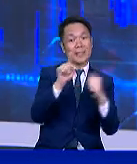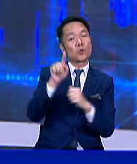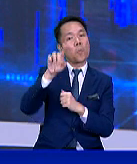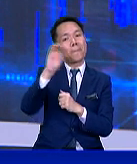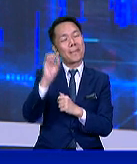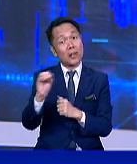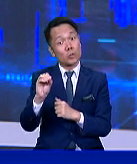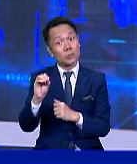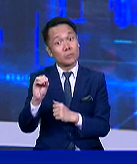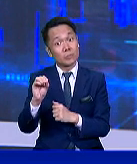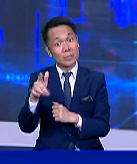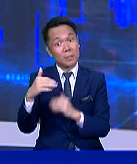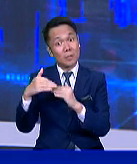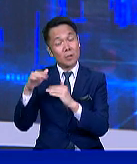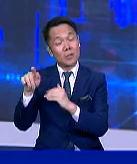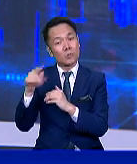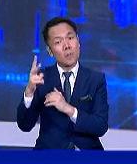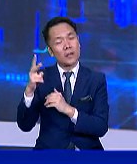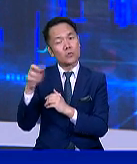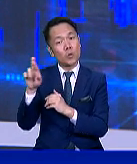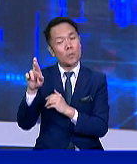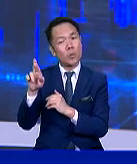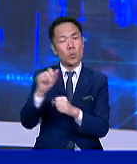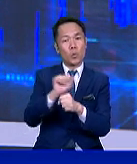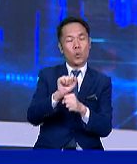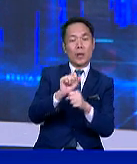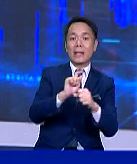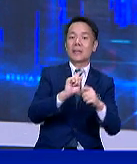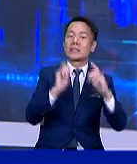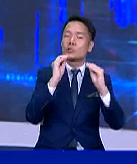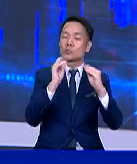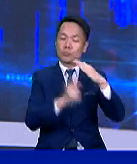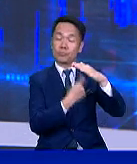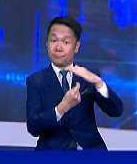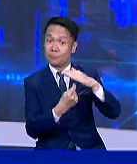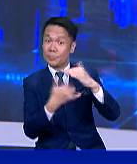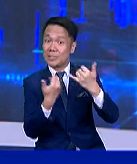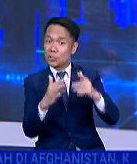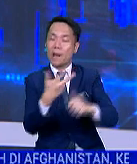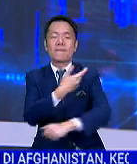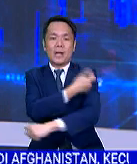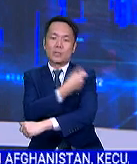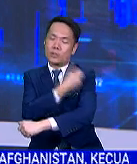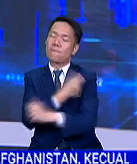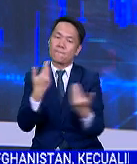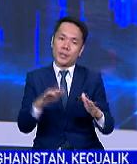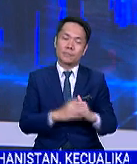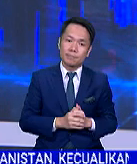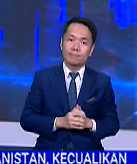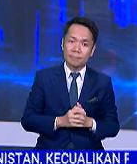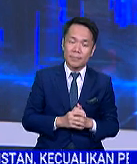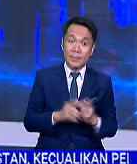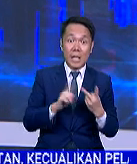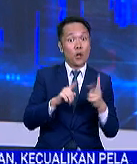71% daripada lebih 12,000 kakitangan taska di seluruh negara telah lengkap divaksinasi, manakala